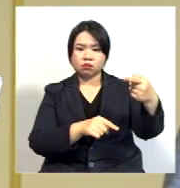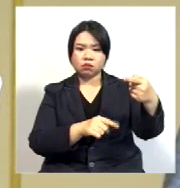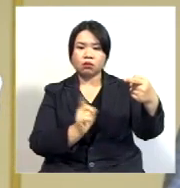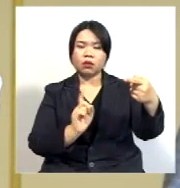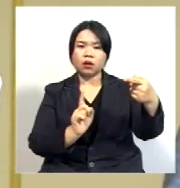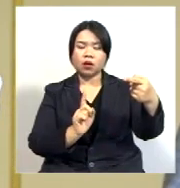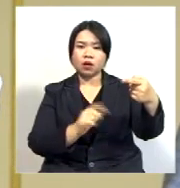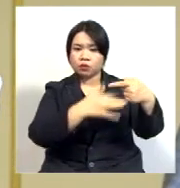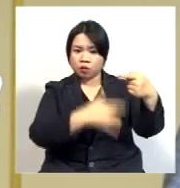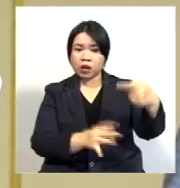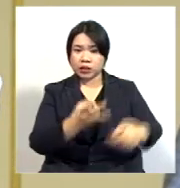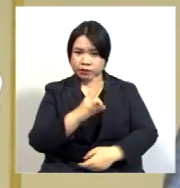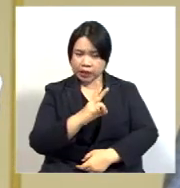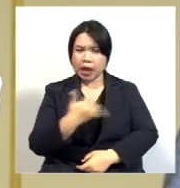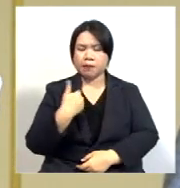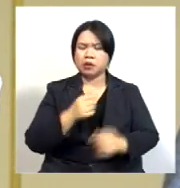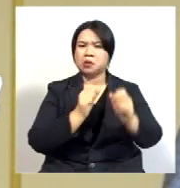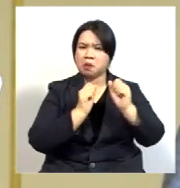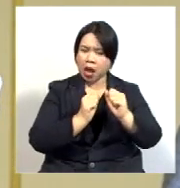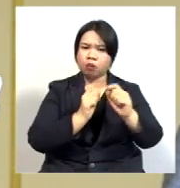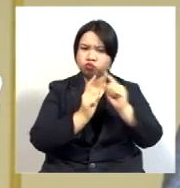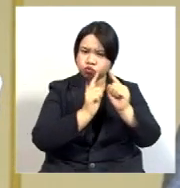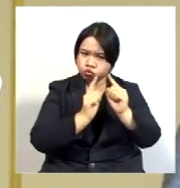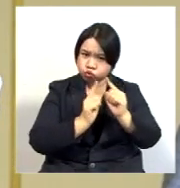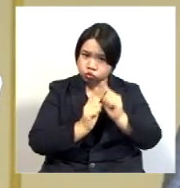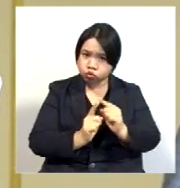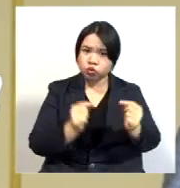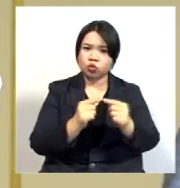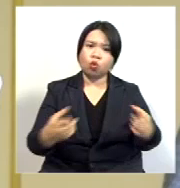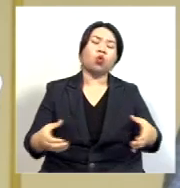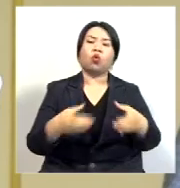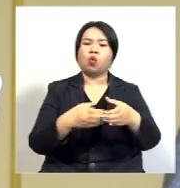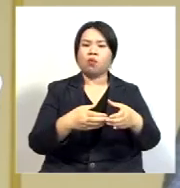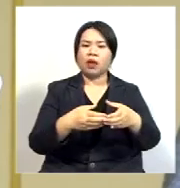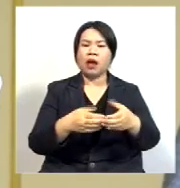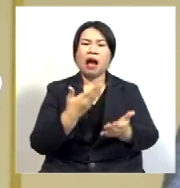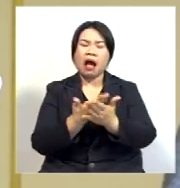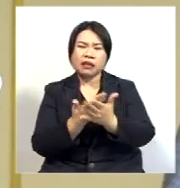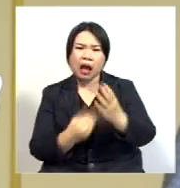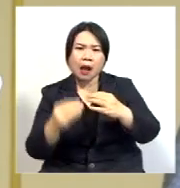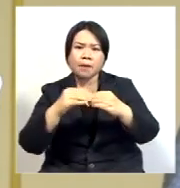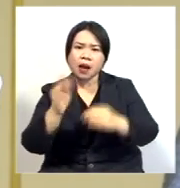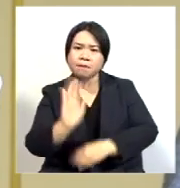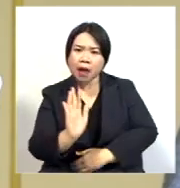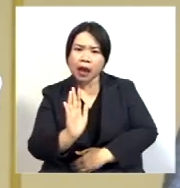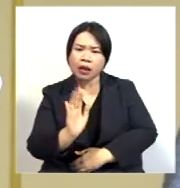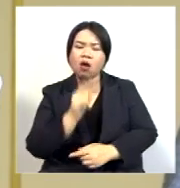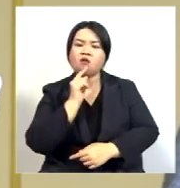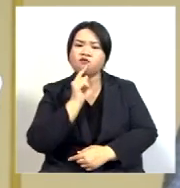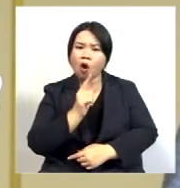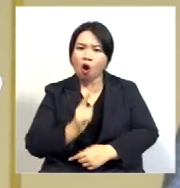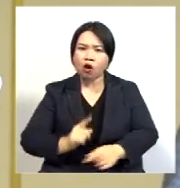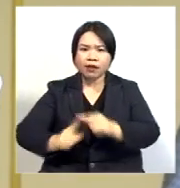ก็เจรจาจนเรื่องที่เป็นกลุ่มของการไม่ขึ้นค่าผ่านทางและคดีอื่นๆเนี่ยได้ตกลง